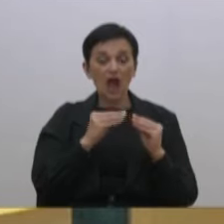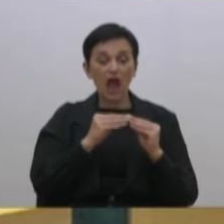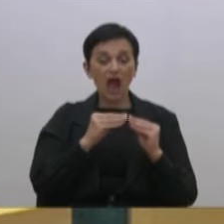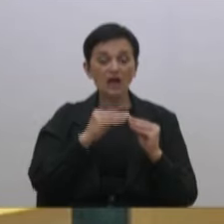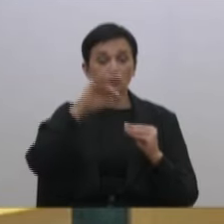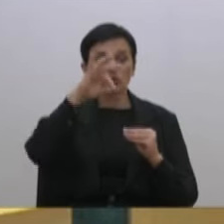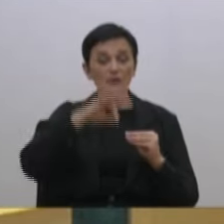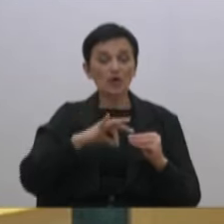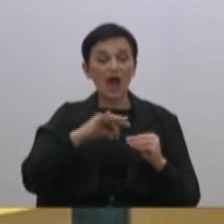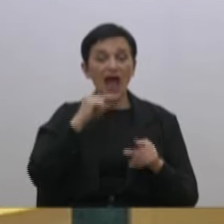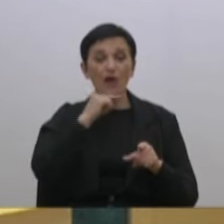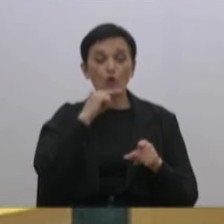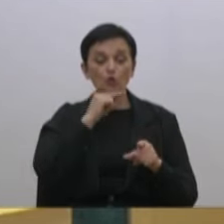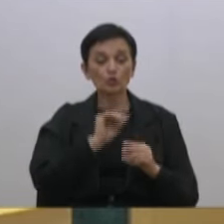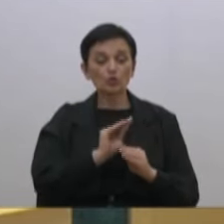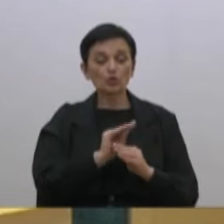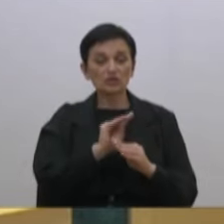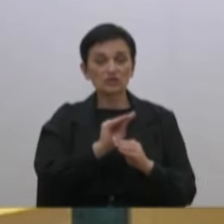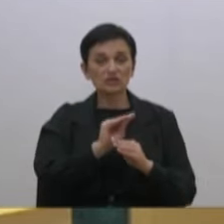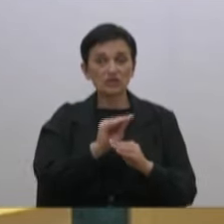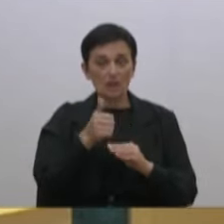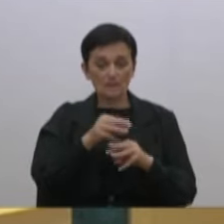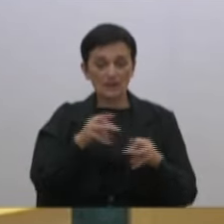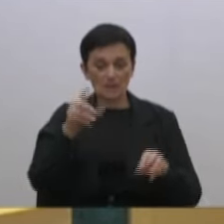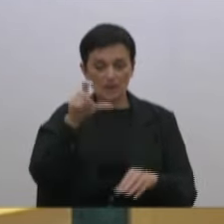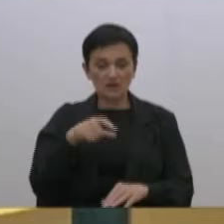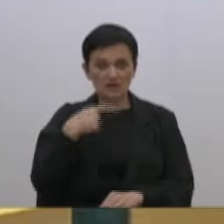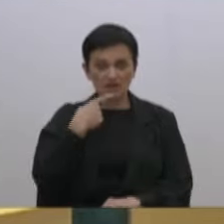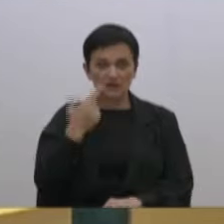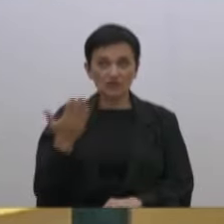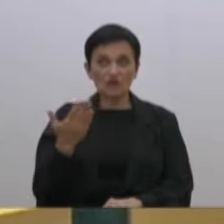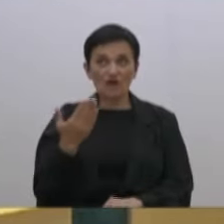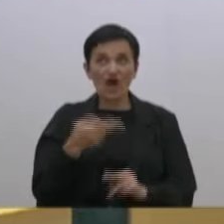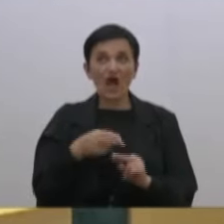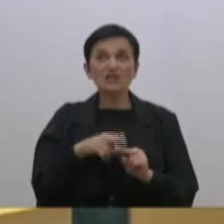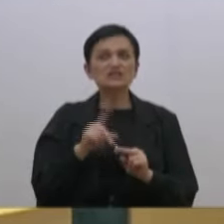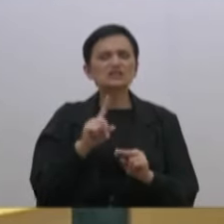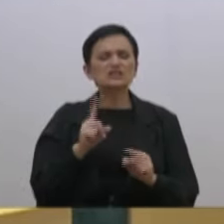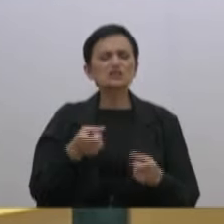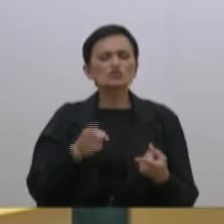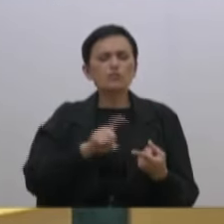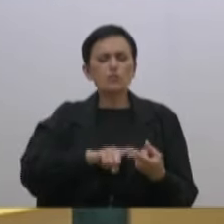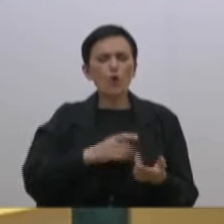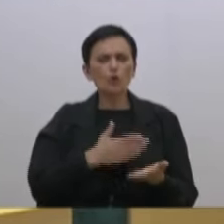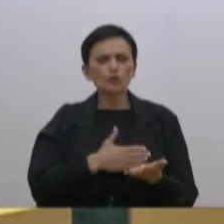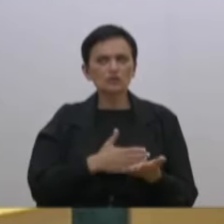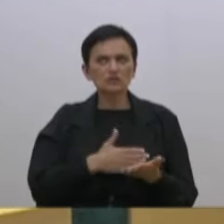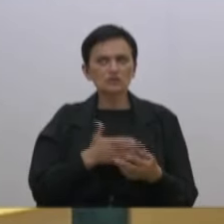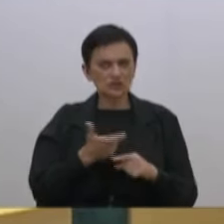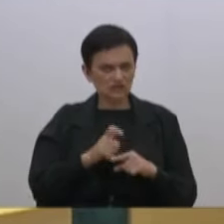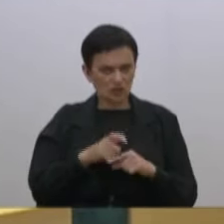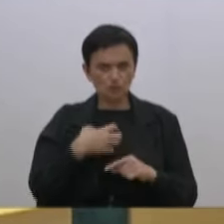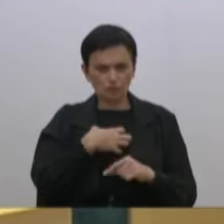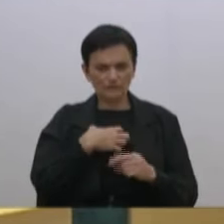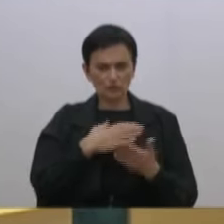10%-მდე ეკონომიკური ზრდა, თქვა პრემიერ-მინისტრმა. ეს რის ფონზია? ესეც ხო ძალიან